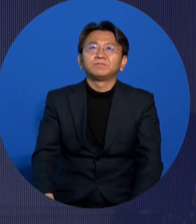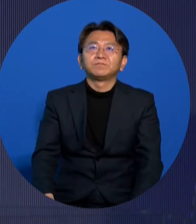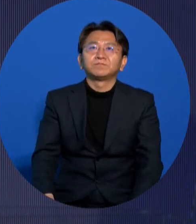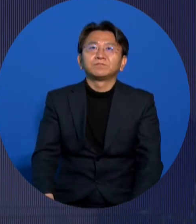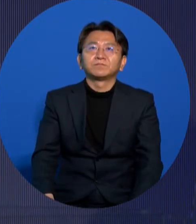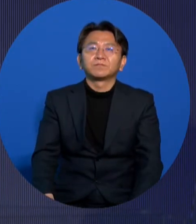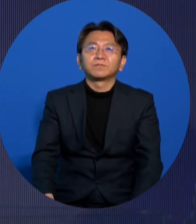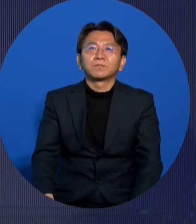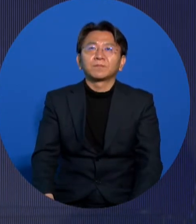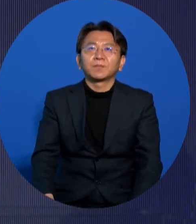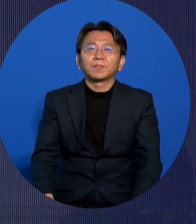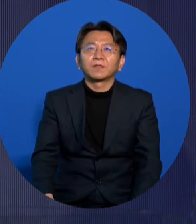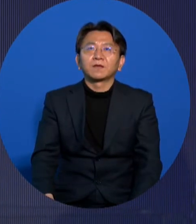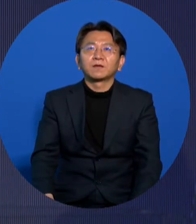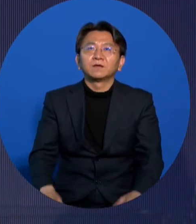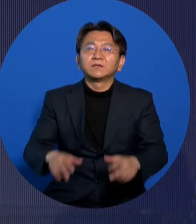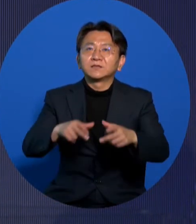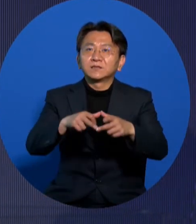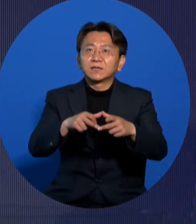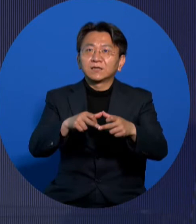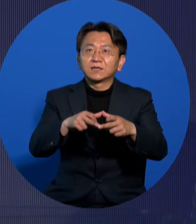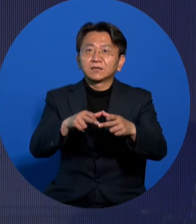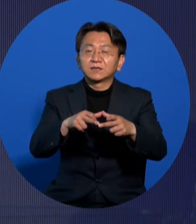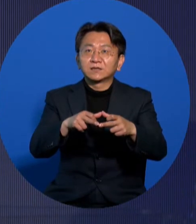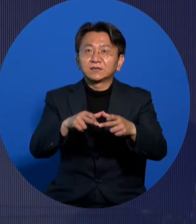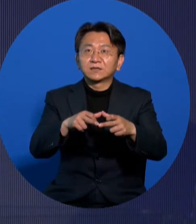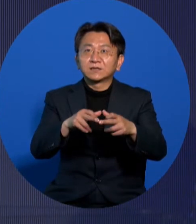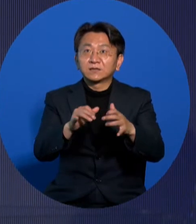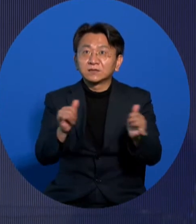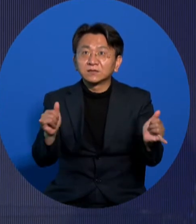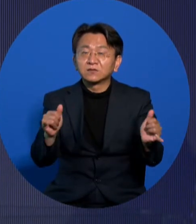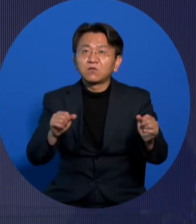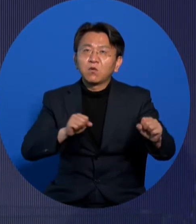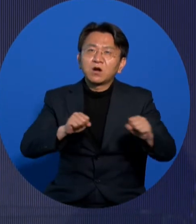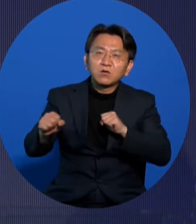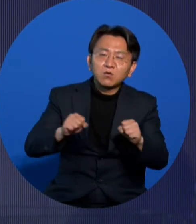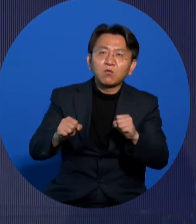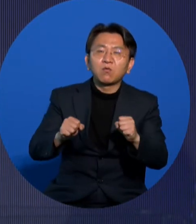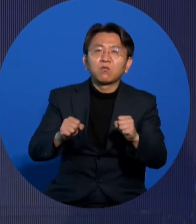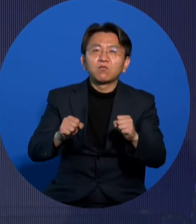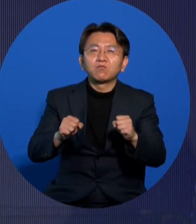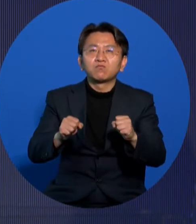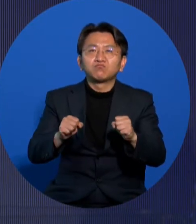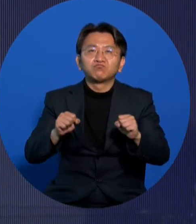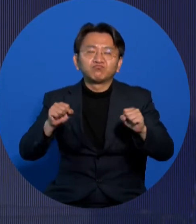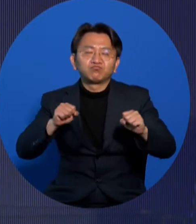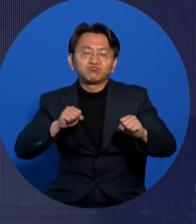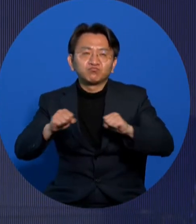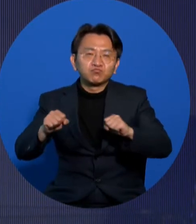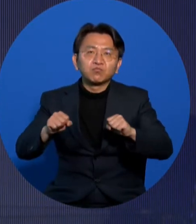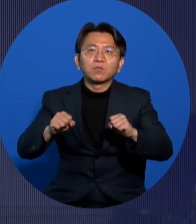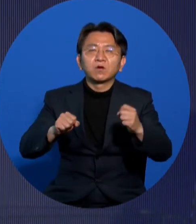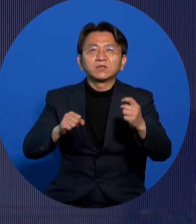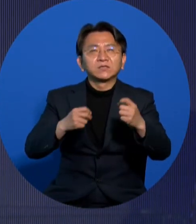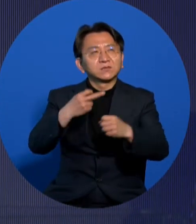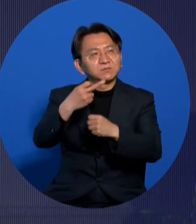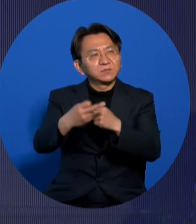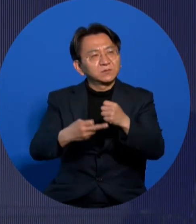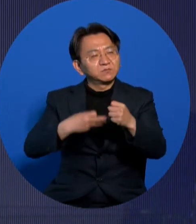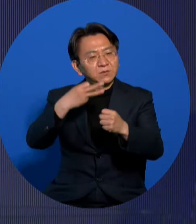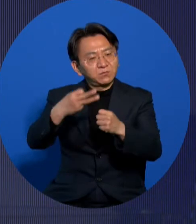저는 이 장애인 운동 하면서 한 12, 13년 정도 이렇게